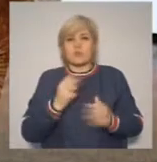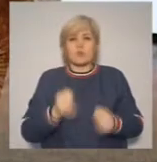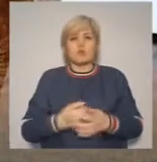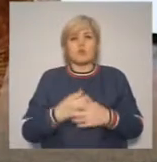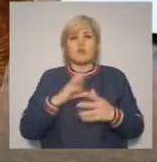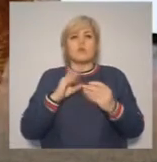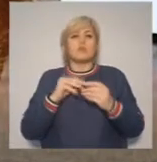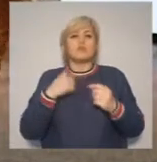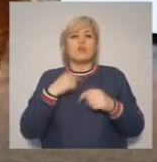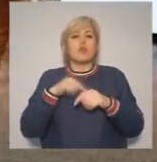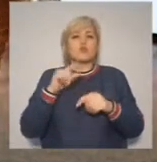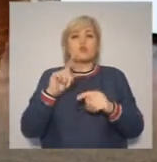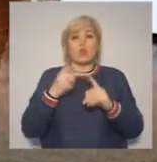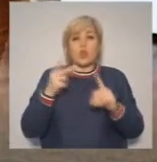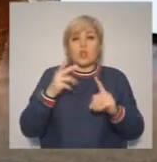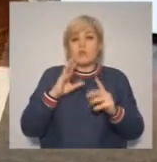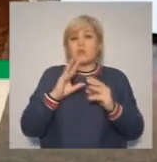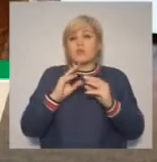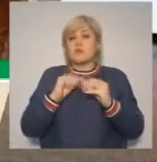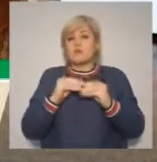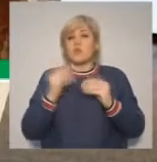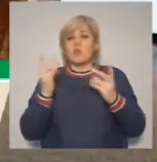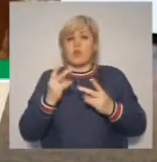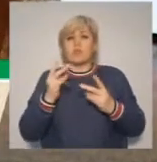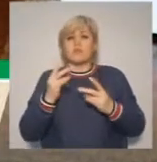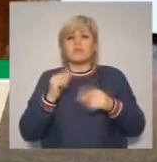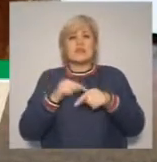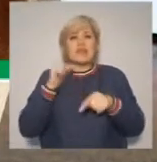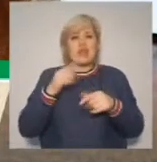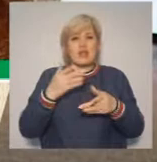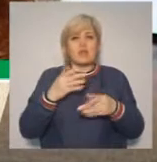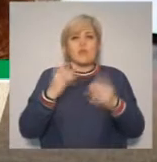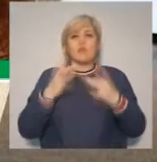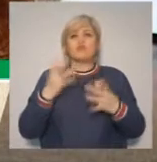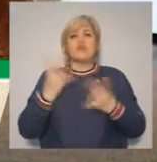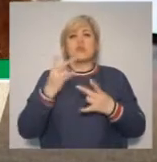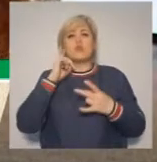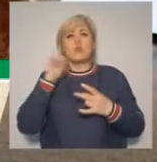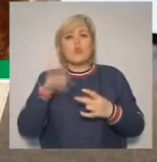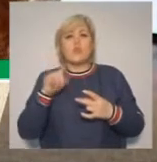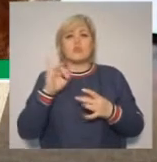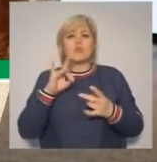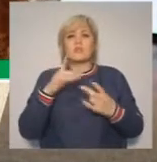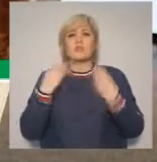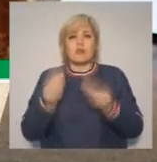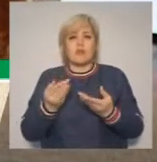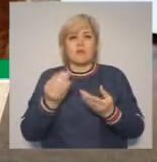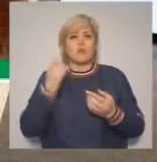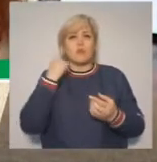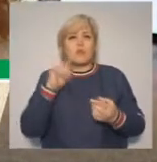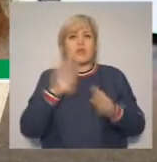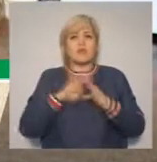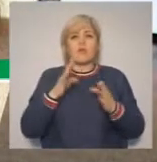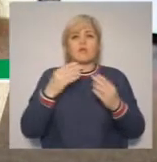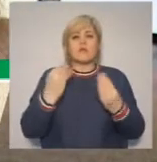кажется, темы все надо затрагивать, просто надо умело их преподнести. И умело так преподнести, чтобы не